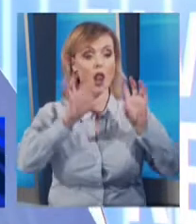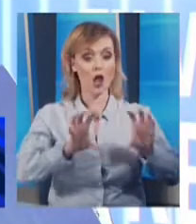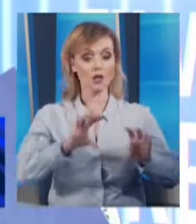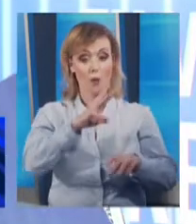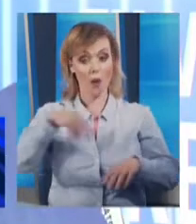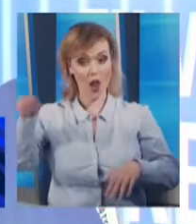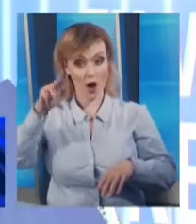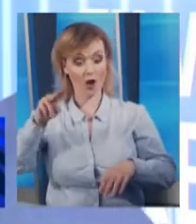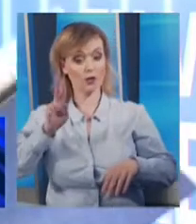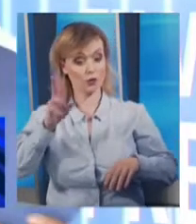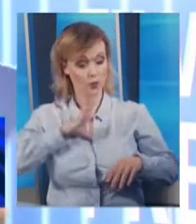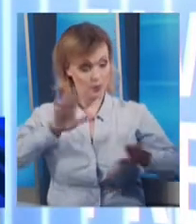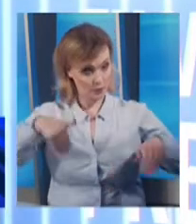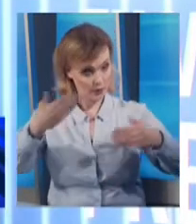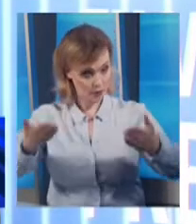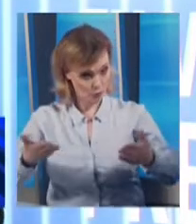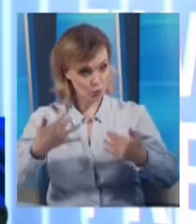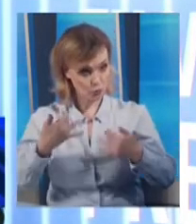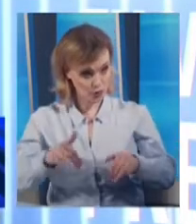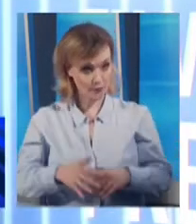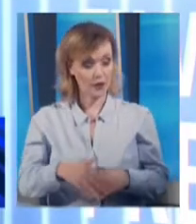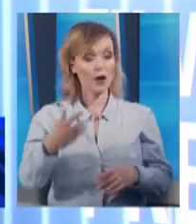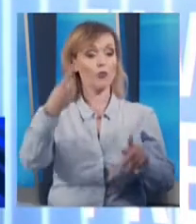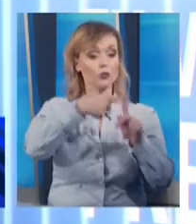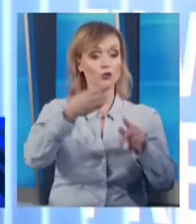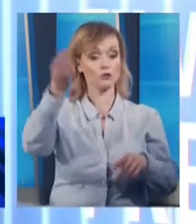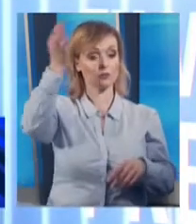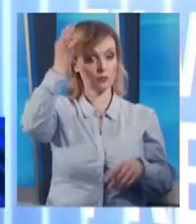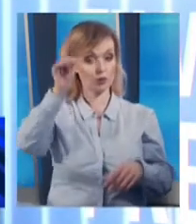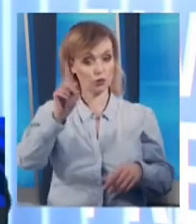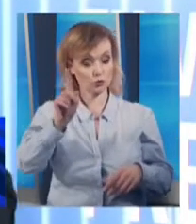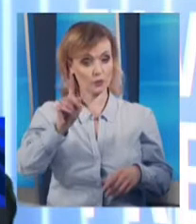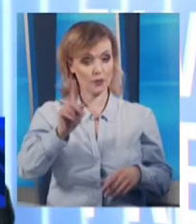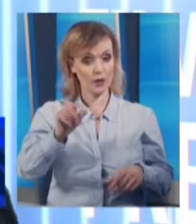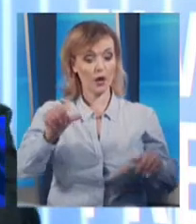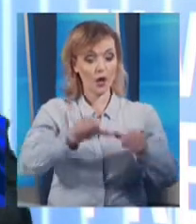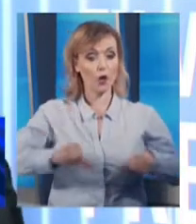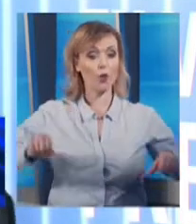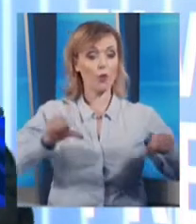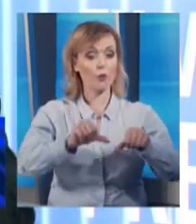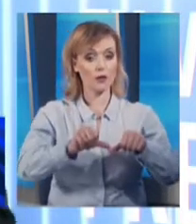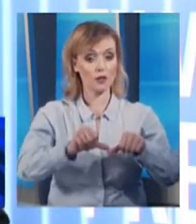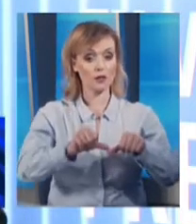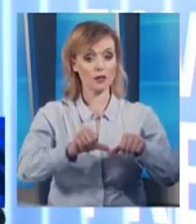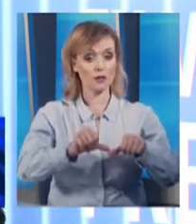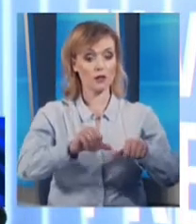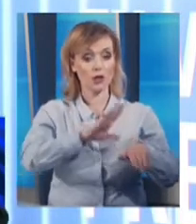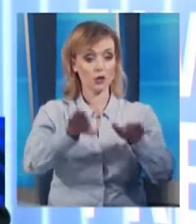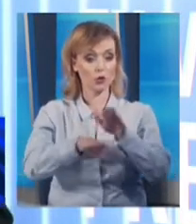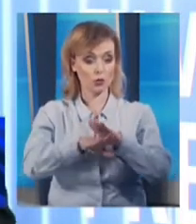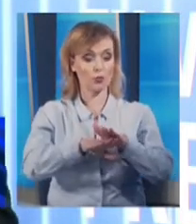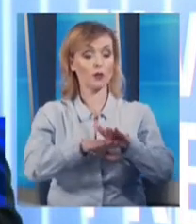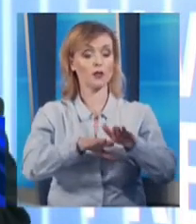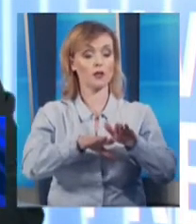l-am propus deja. Plus, vreau să vă amintesc că anume comisia prezidată sau sub președinția colegului